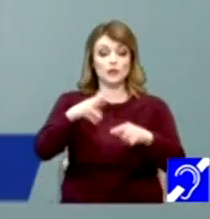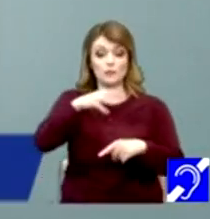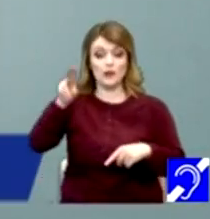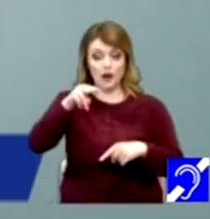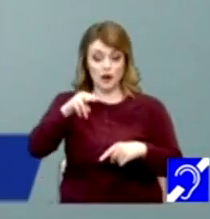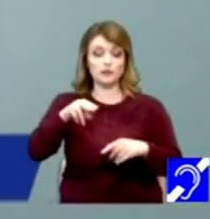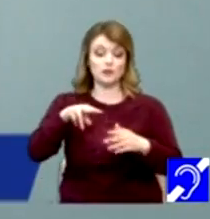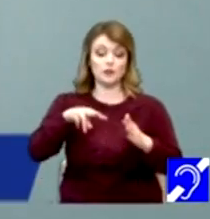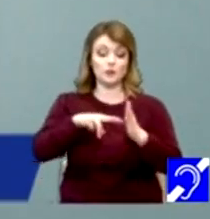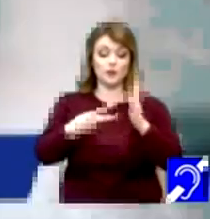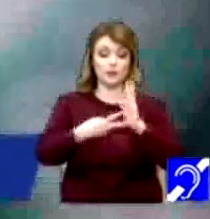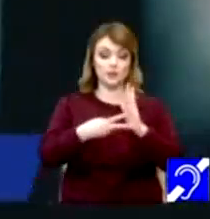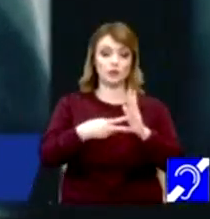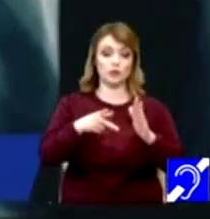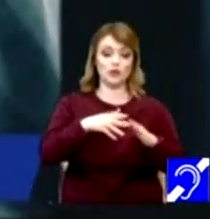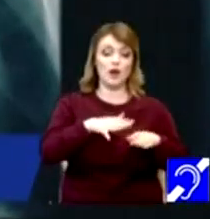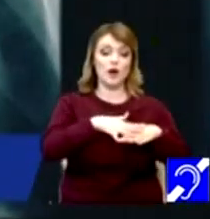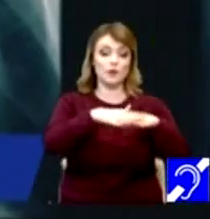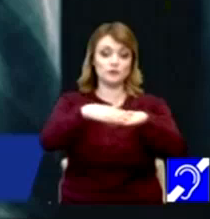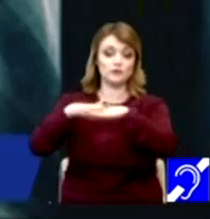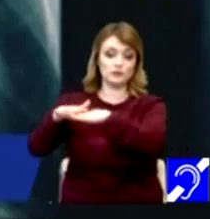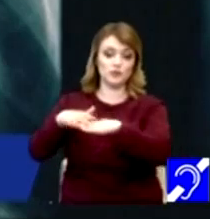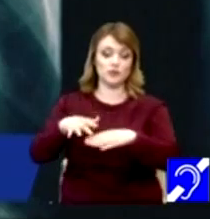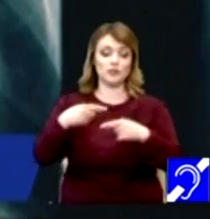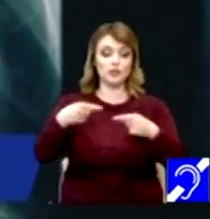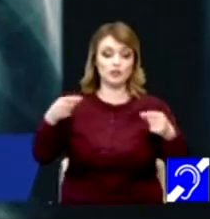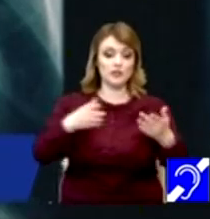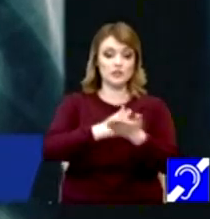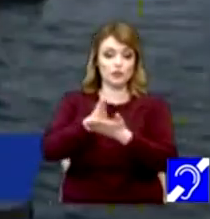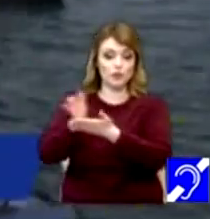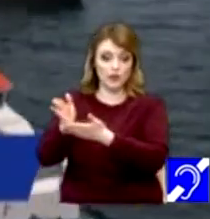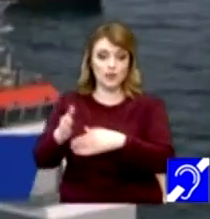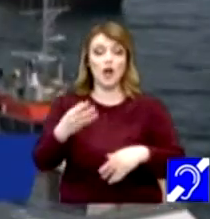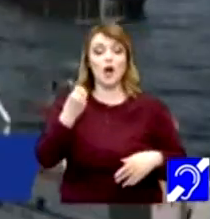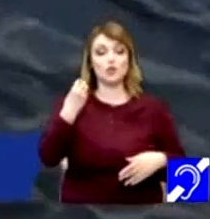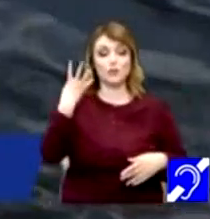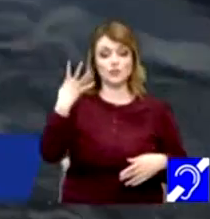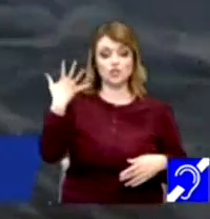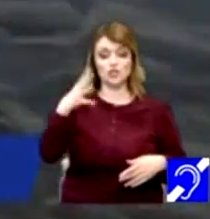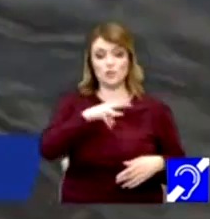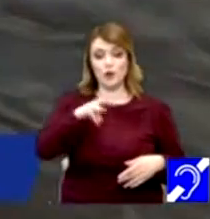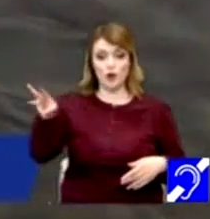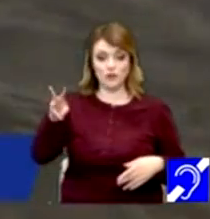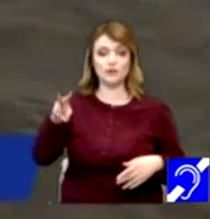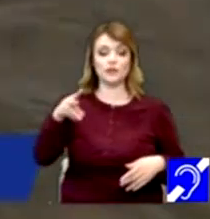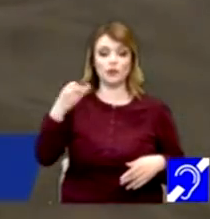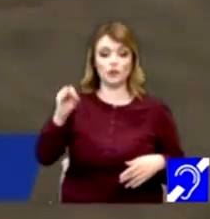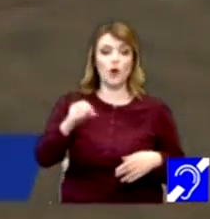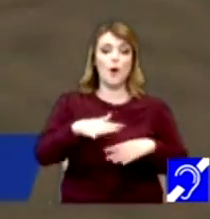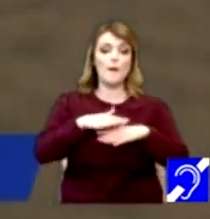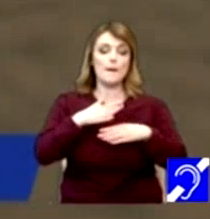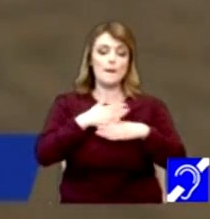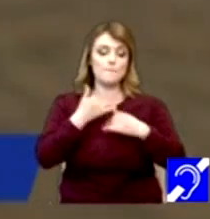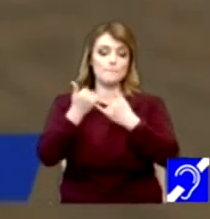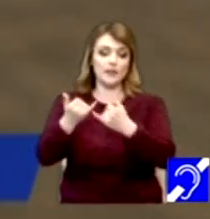este disponibil pentru inovații în orice domeniu. Restul de 495 de milioane de euro sunt destinate inovațiilor care